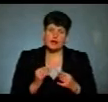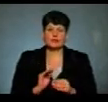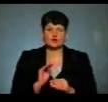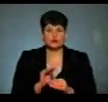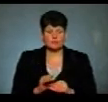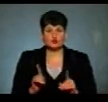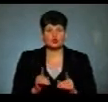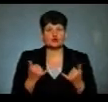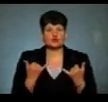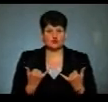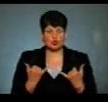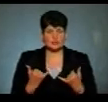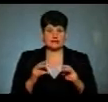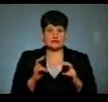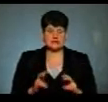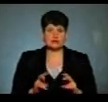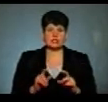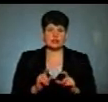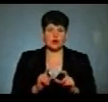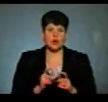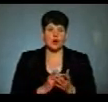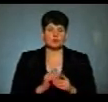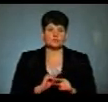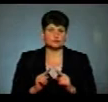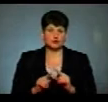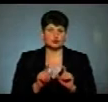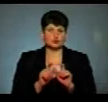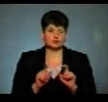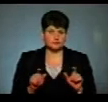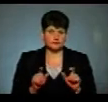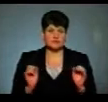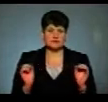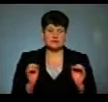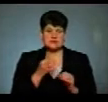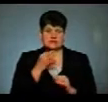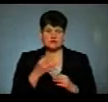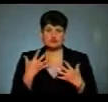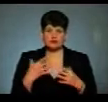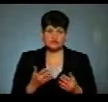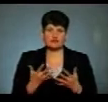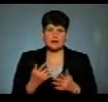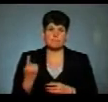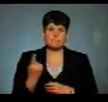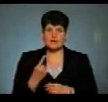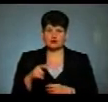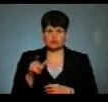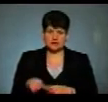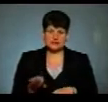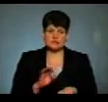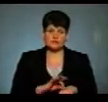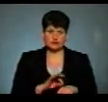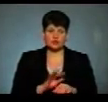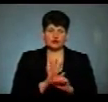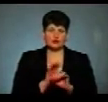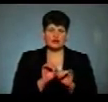сьогодні на засіданні оперативного штабу по боротьбі з коронавірусом зазначили, що вже встановлено першу людину, яка захворіла на коронавірус